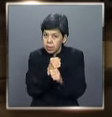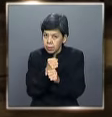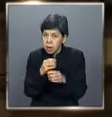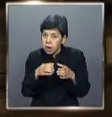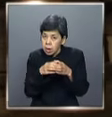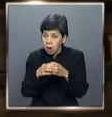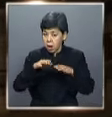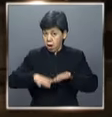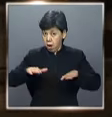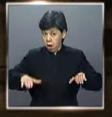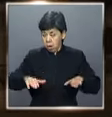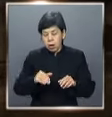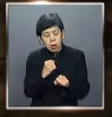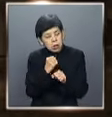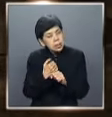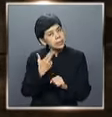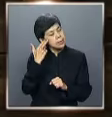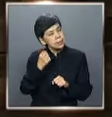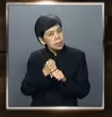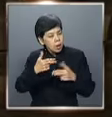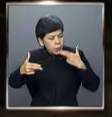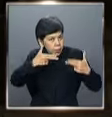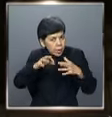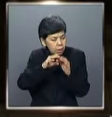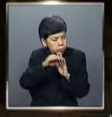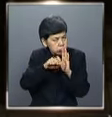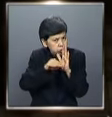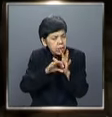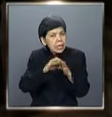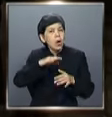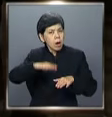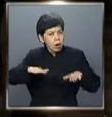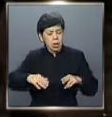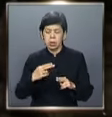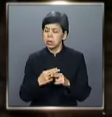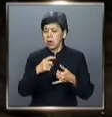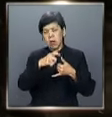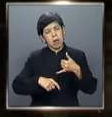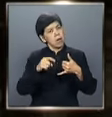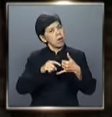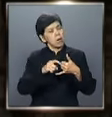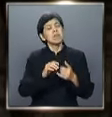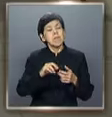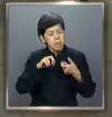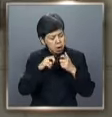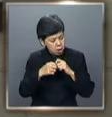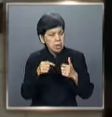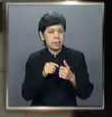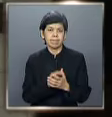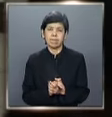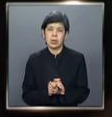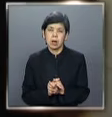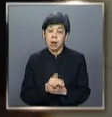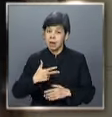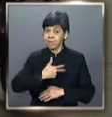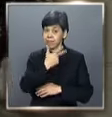ร่ร่อนและผู้ผลิตอิสระเพื่อผลิตสารคดีทางผ่านของบีระชีวิตไร้รากของเด็กเร่ร่อนหลังจาก